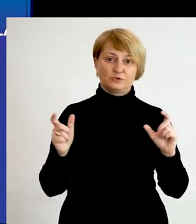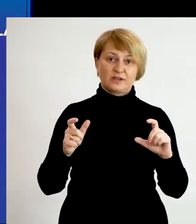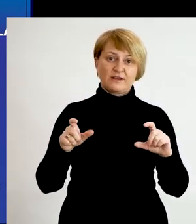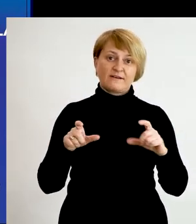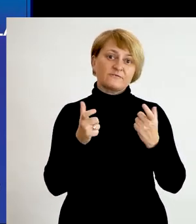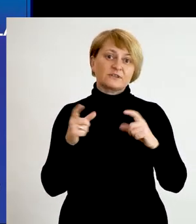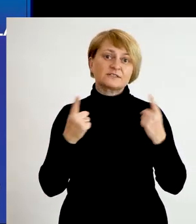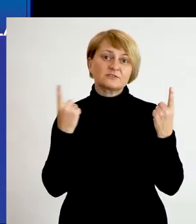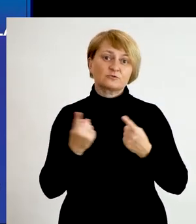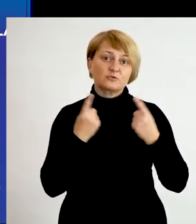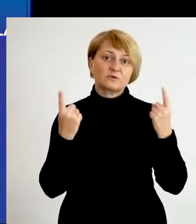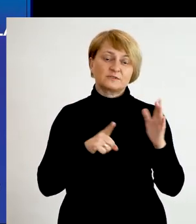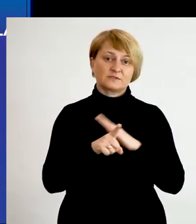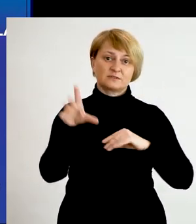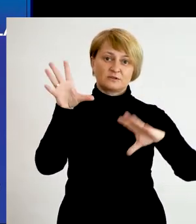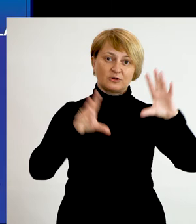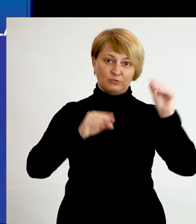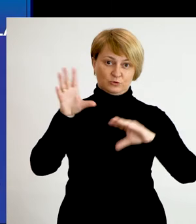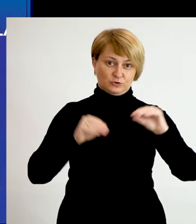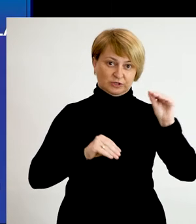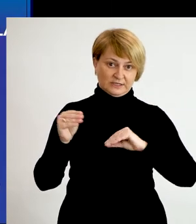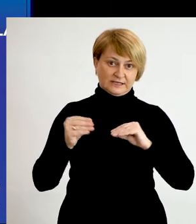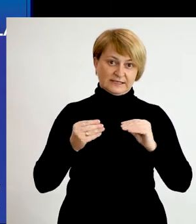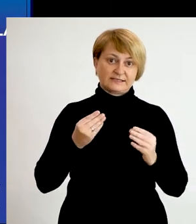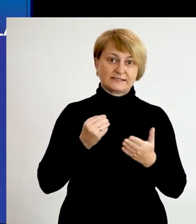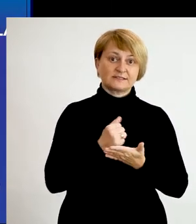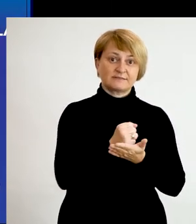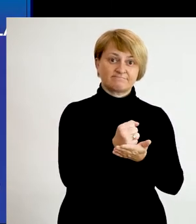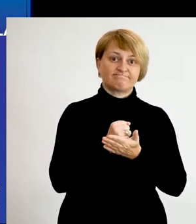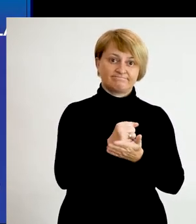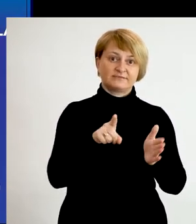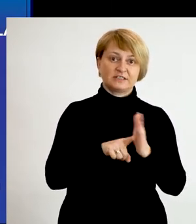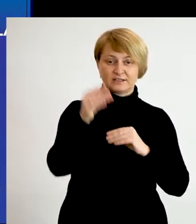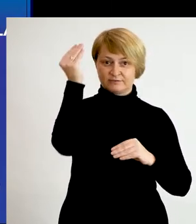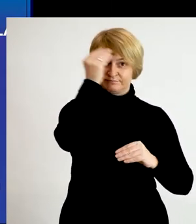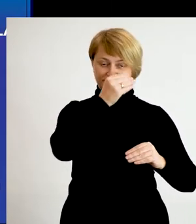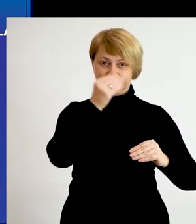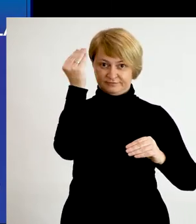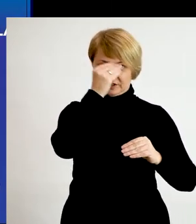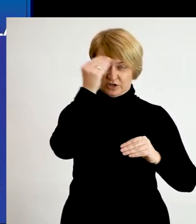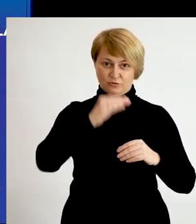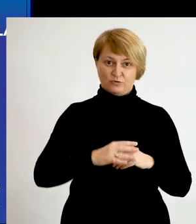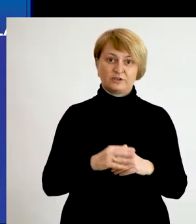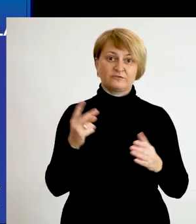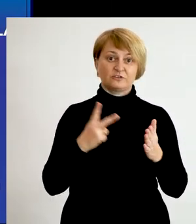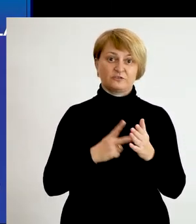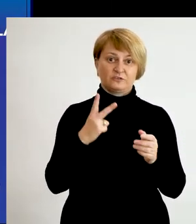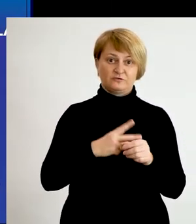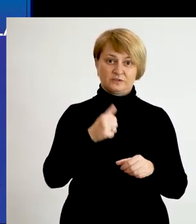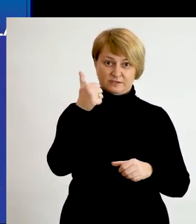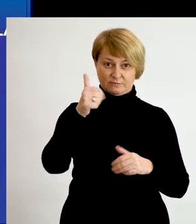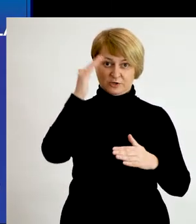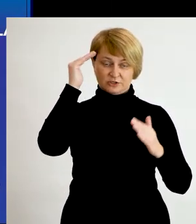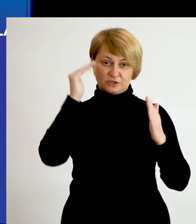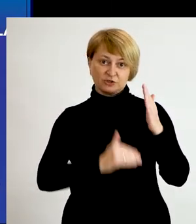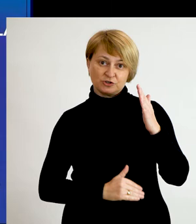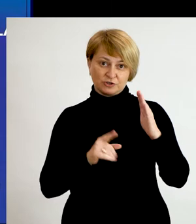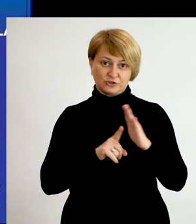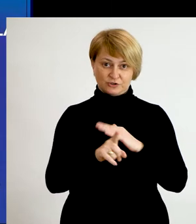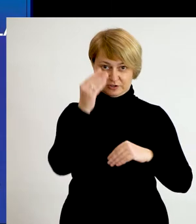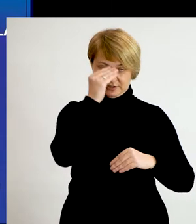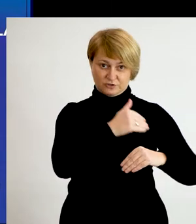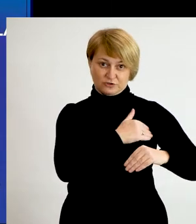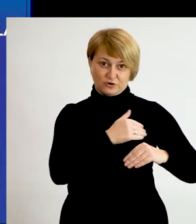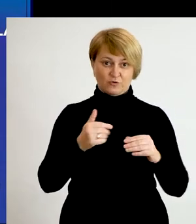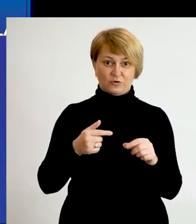niestety zła dla budżetu miasta jest z subwencją oświatową. Subwencja oświatowa w roku 2021 ma być niższa niż w